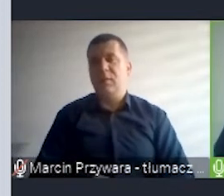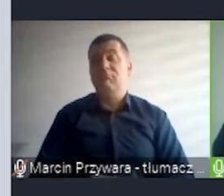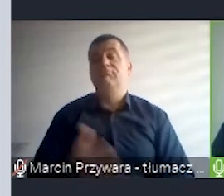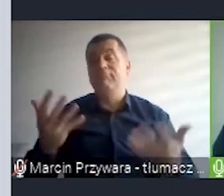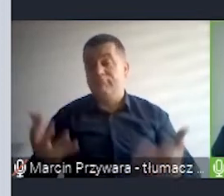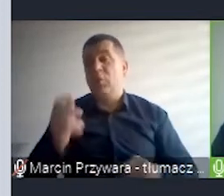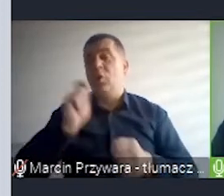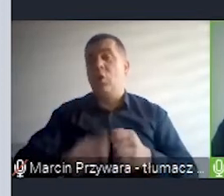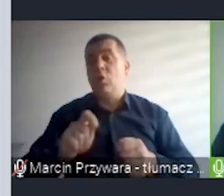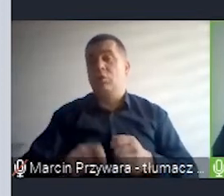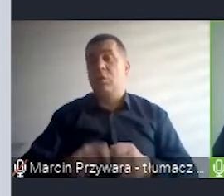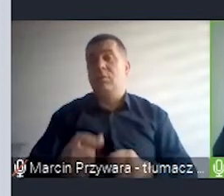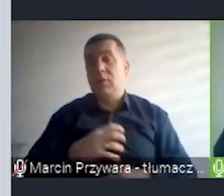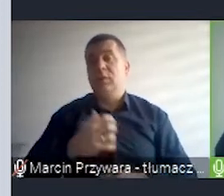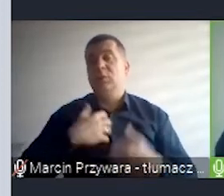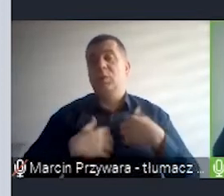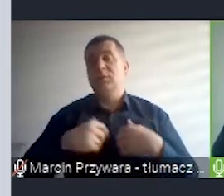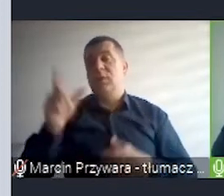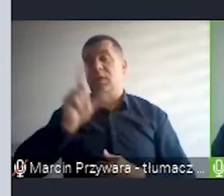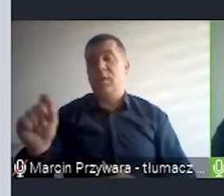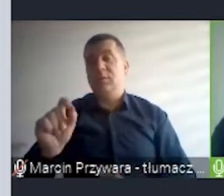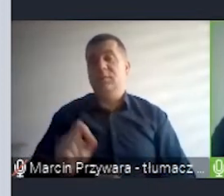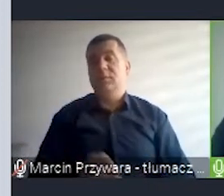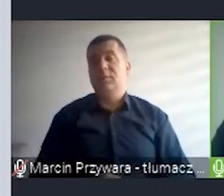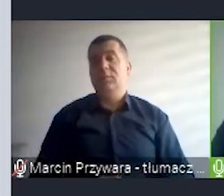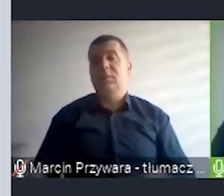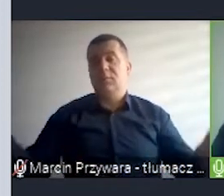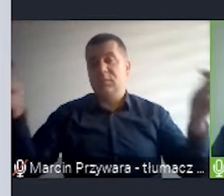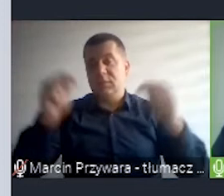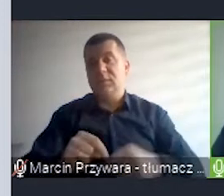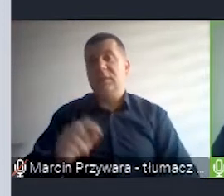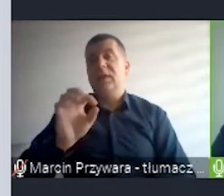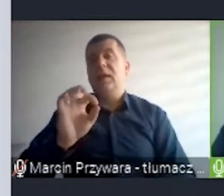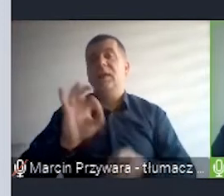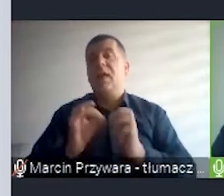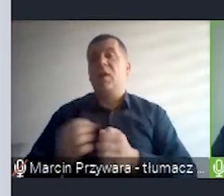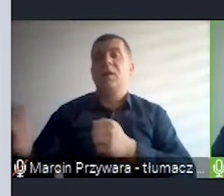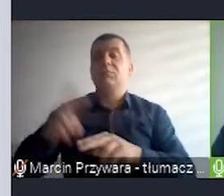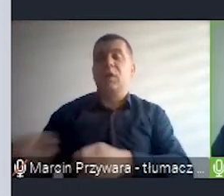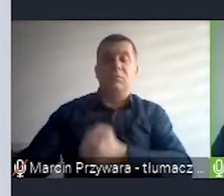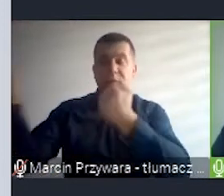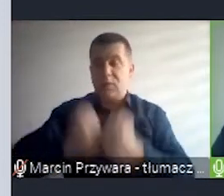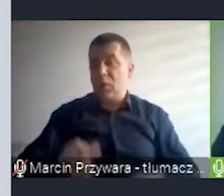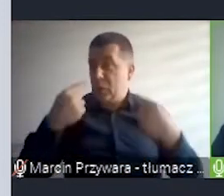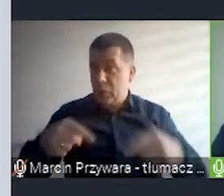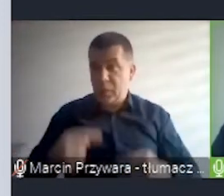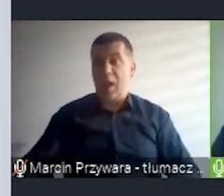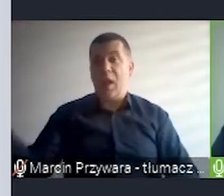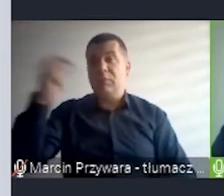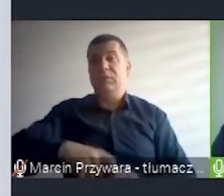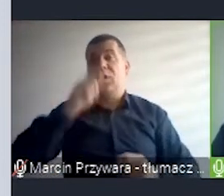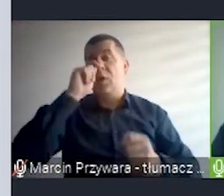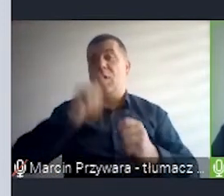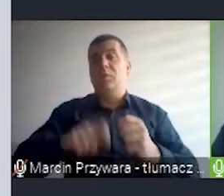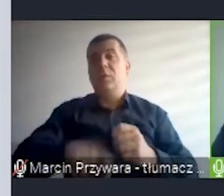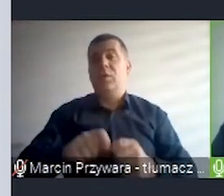niestety kontrola, złośliwość losu, zapowiedziała się, zanim jeszcze ten wykonawca dostarczył im sprzęt,